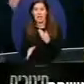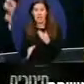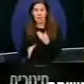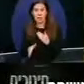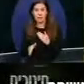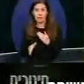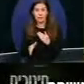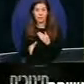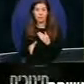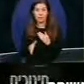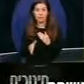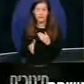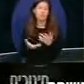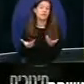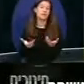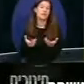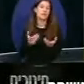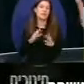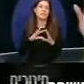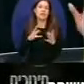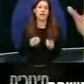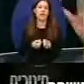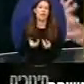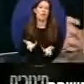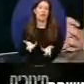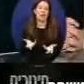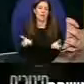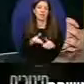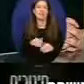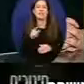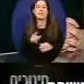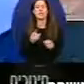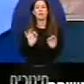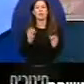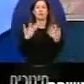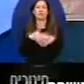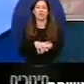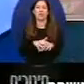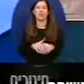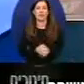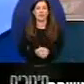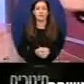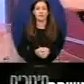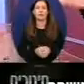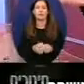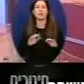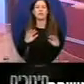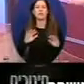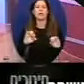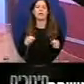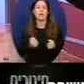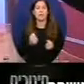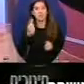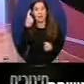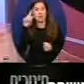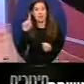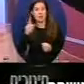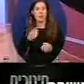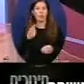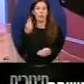אז הכל משתמש. זה כלים שלובים. אתה חייב אותם ככלים שלובים. בחצי דקה, ומה יקרה כשיתחילו להמציא טילים